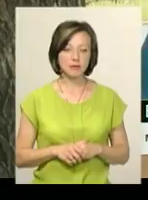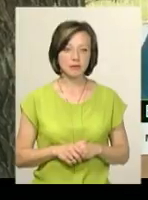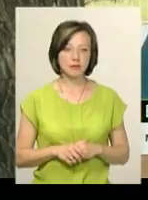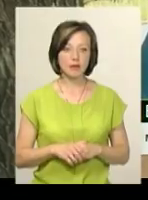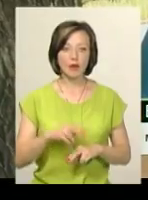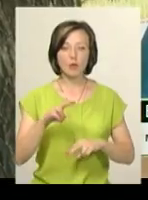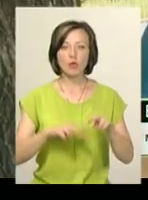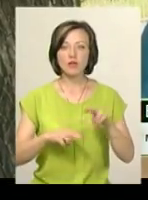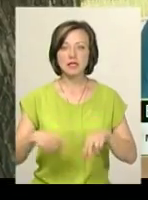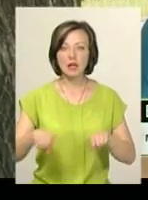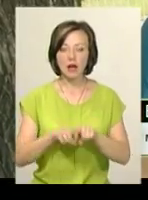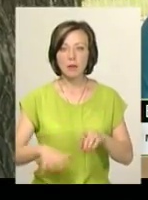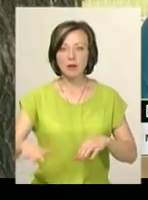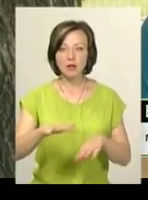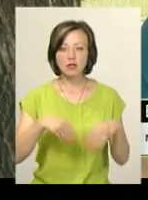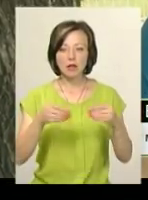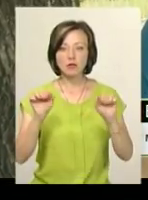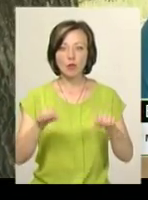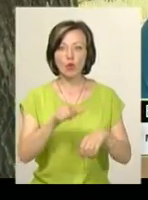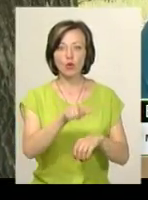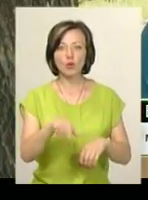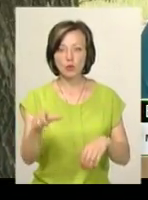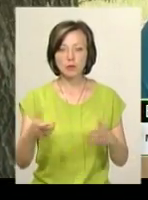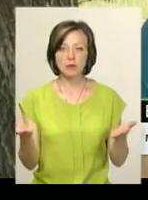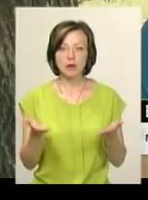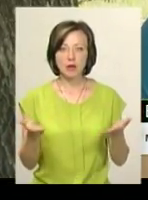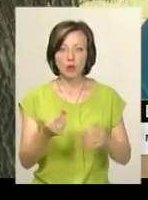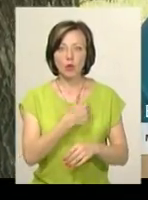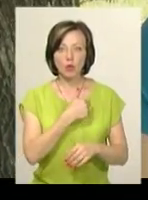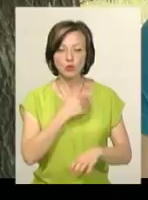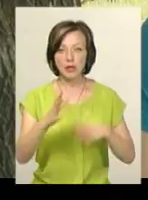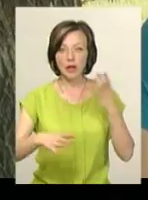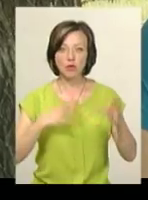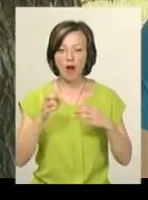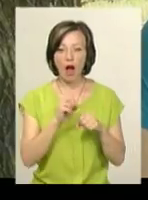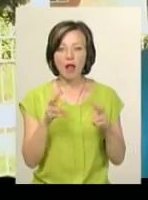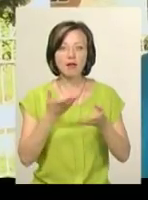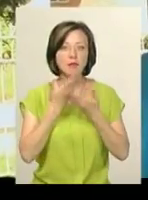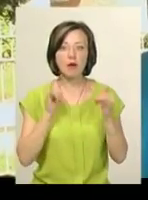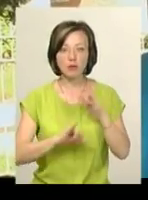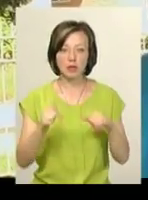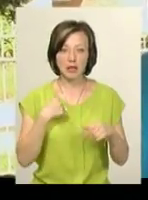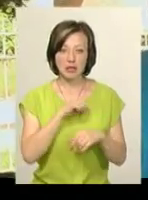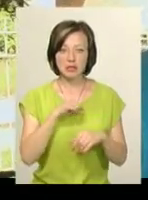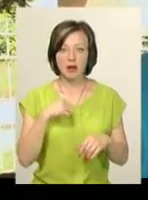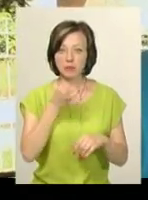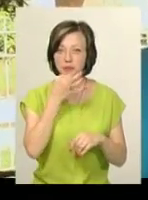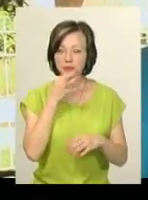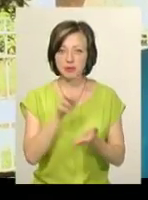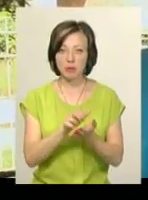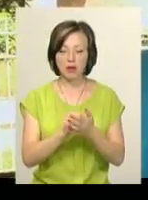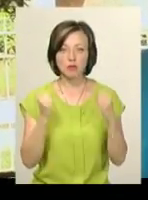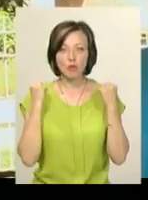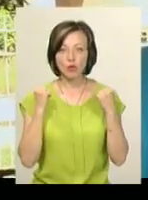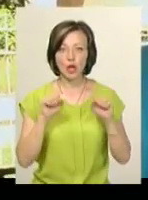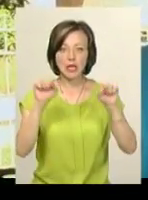Будівництво таких майданчиків дасть змогу тим людям, які хочуть тренуватися, але немає де. Я і сам полюбляю займатися спортом, і